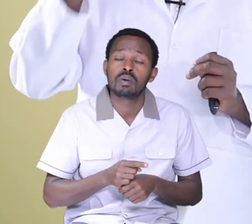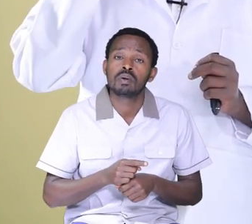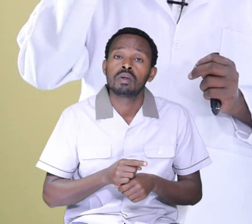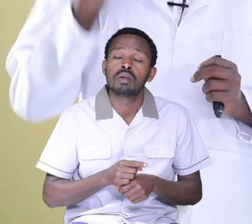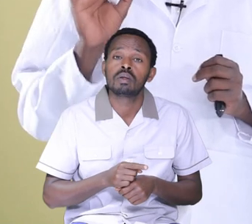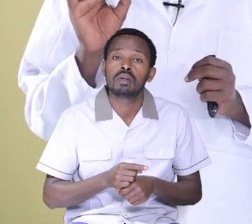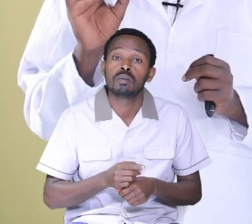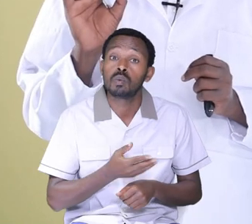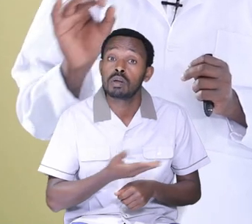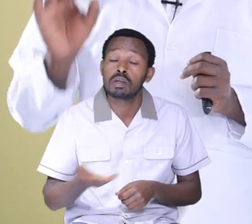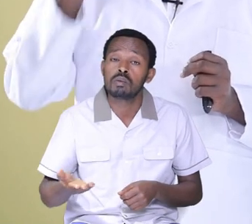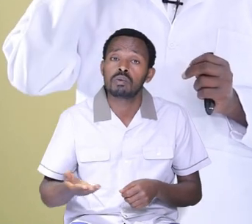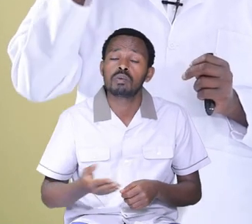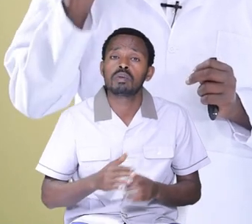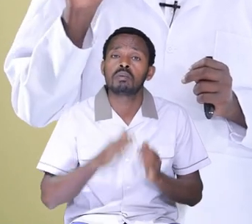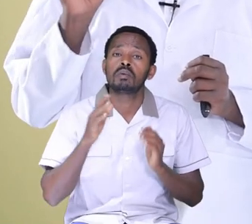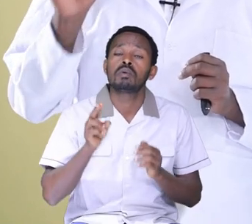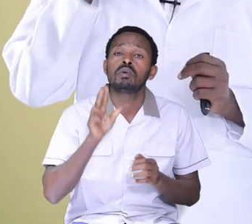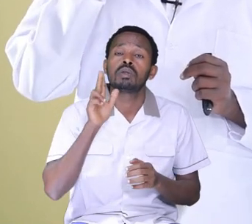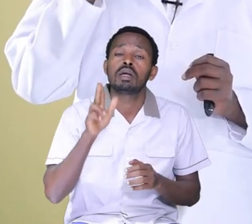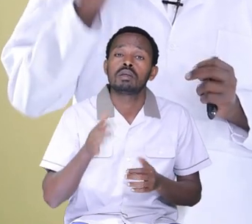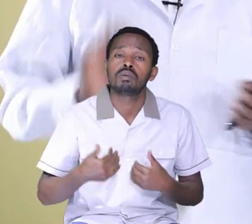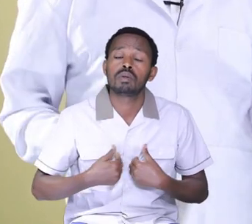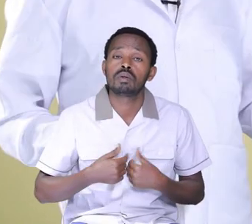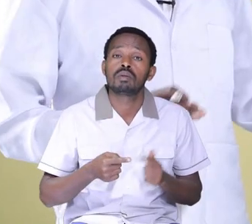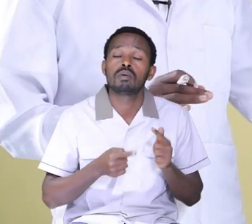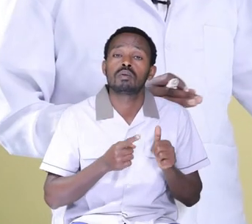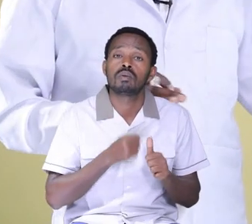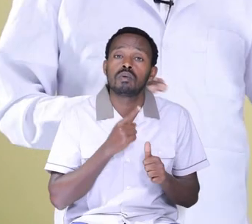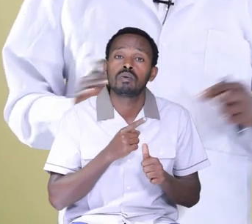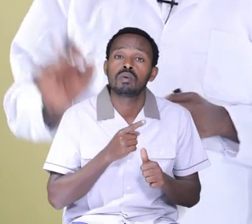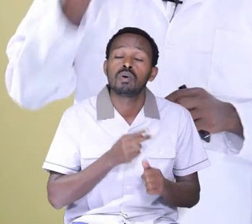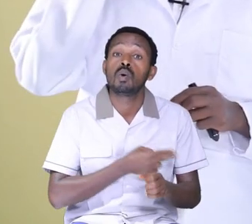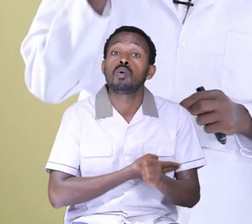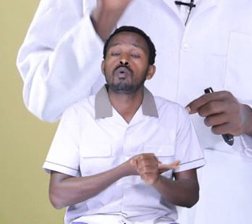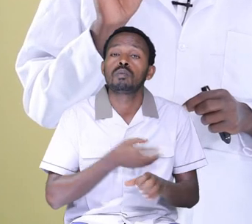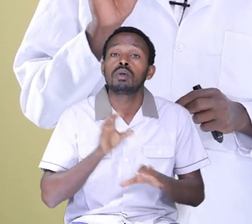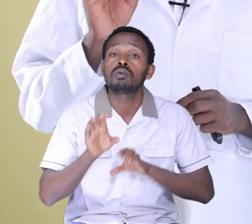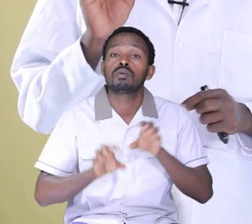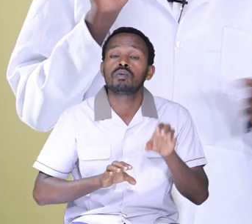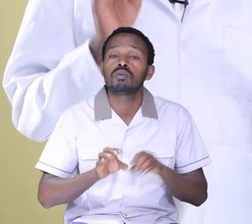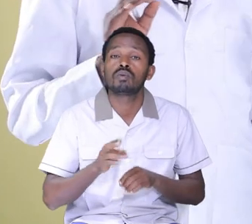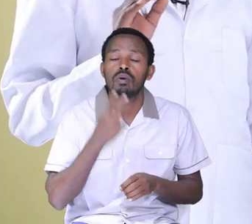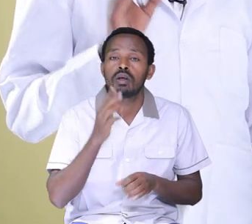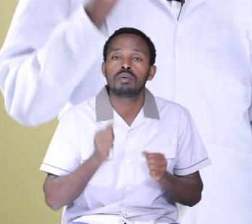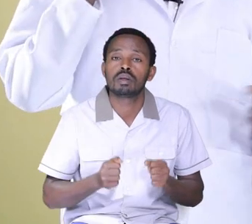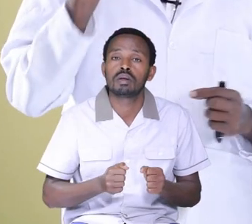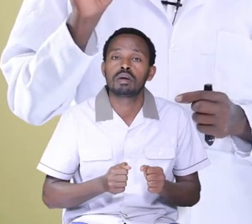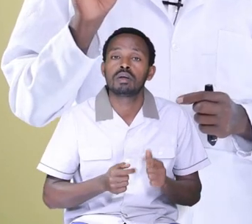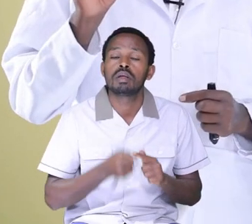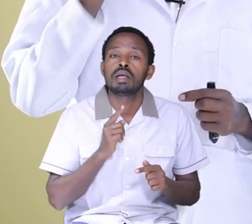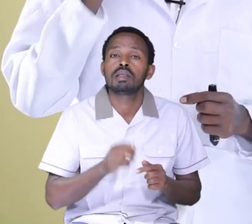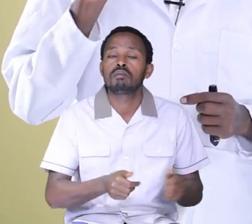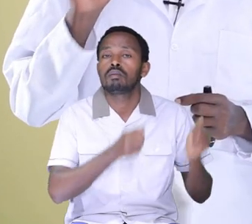gurguddoo sadiitu jira. Isaanis tokkoffaa irratti humna sochooftuu ilaaluu hin dandeenya. Itti aanee